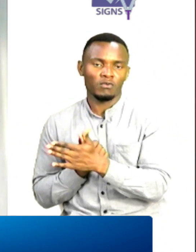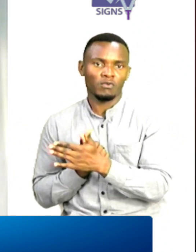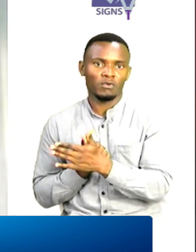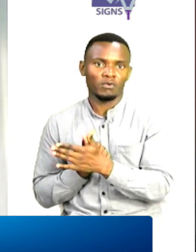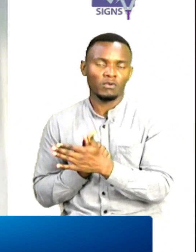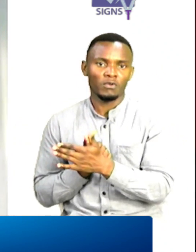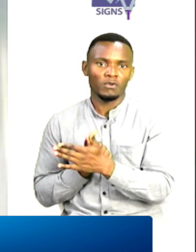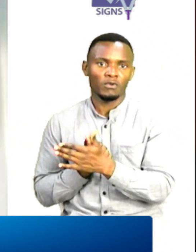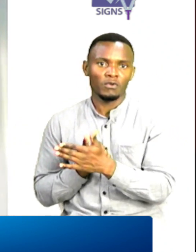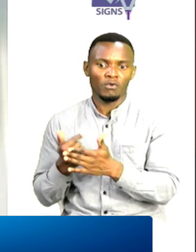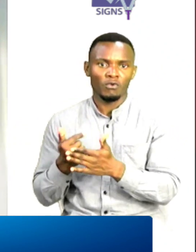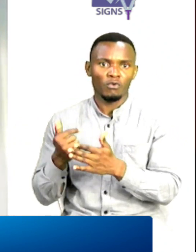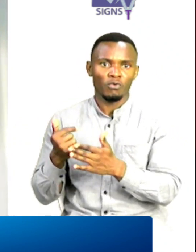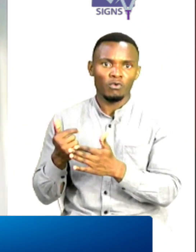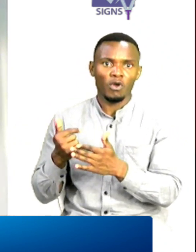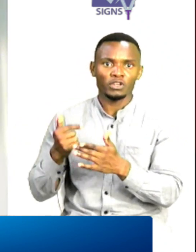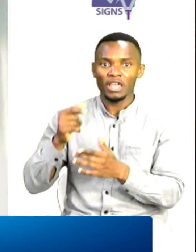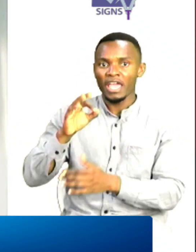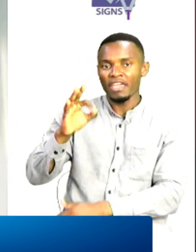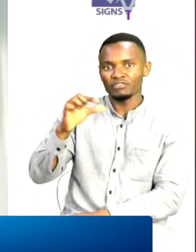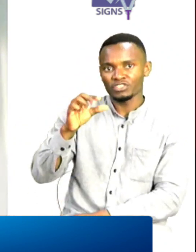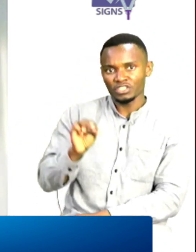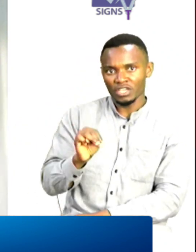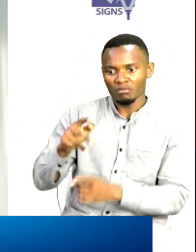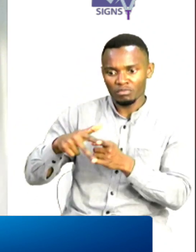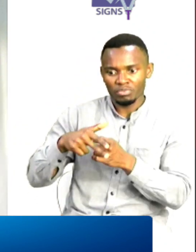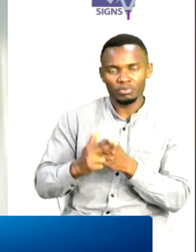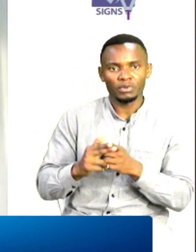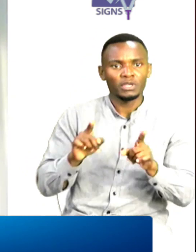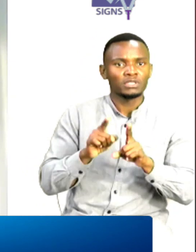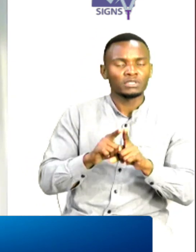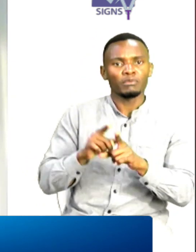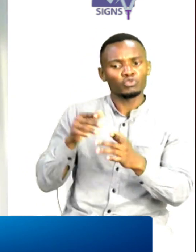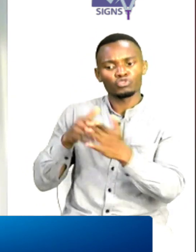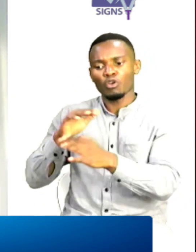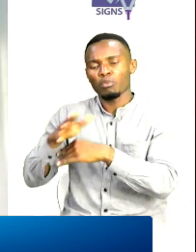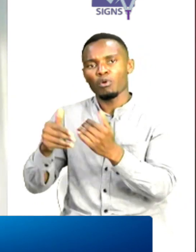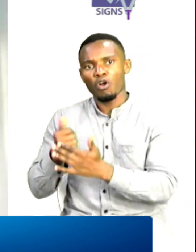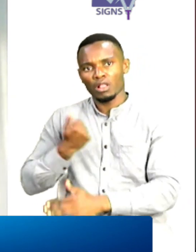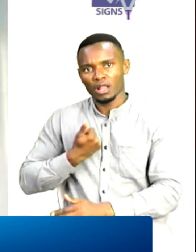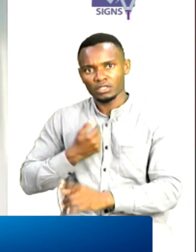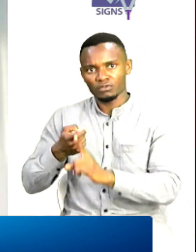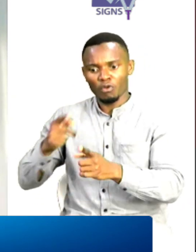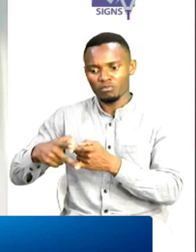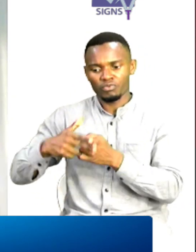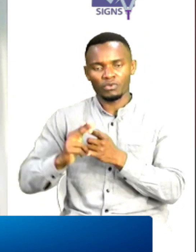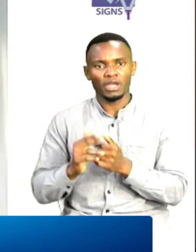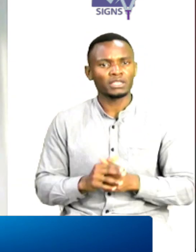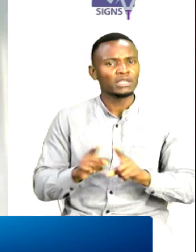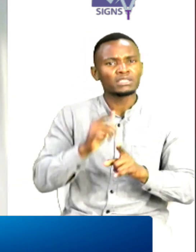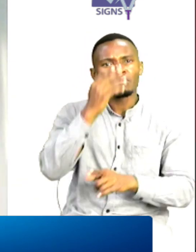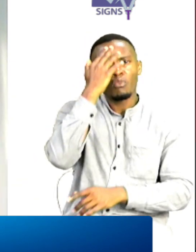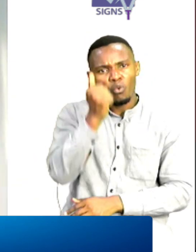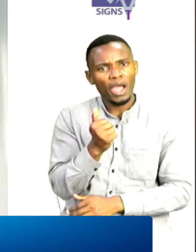ya kwamba wasichana hawakeketwi katika zile jamii ambazo zinakeketa wasichana. Na kwa nini tutumie pesa